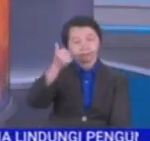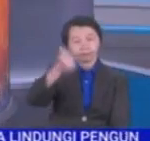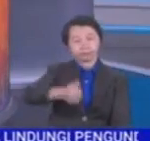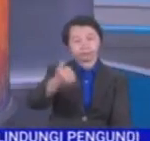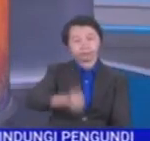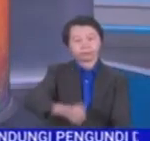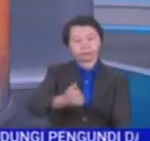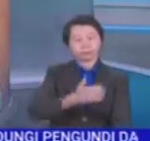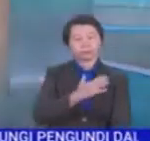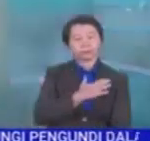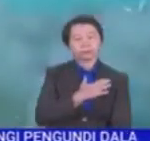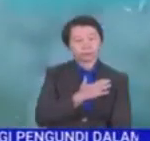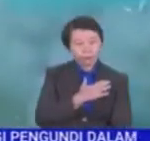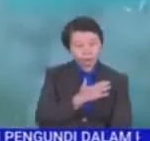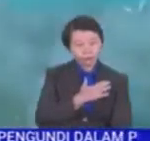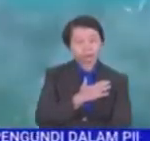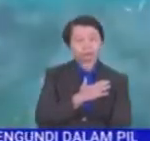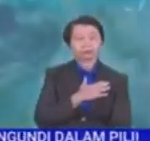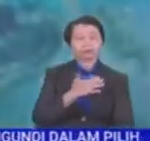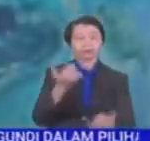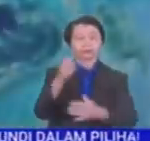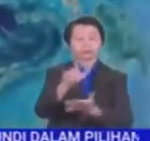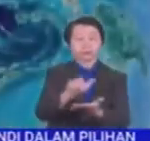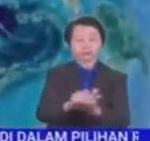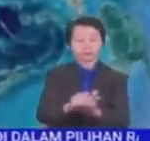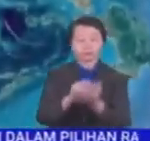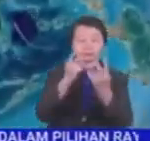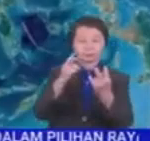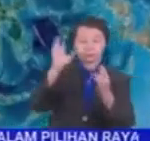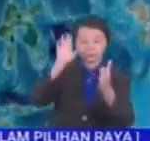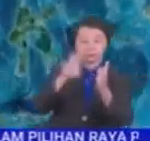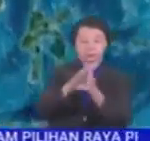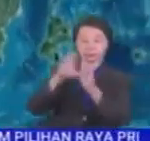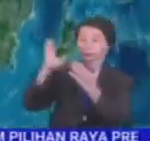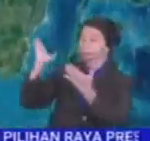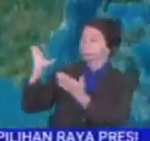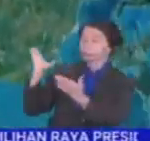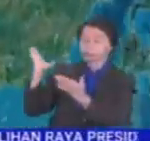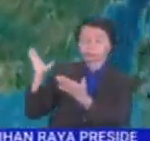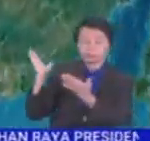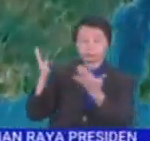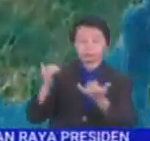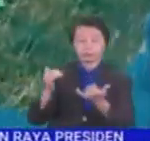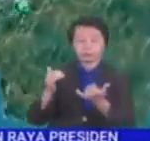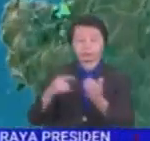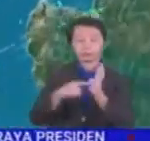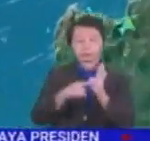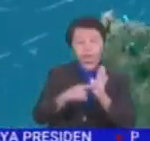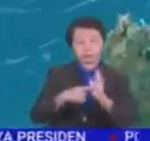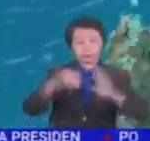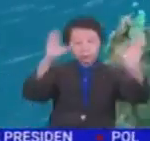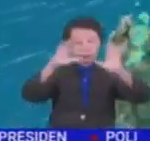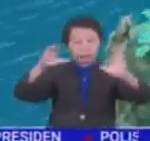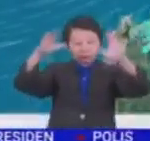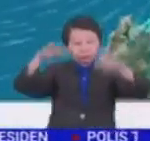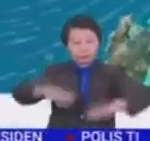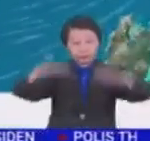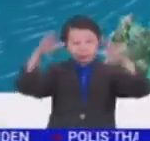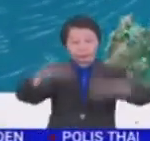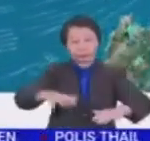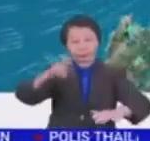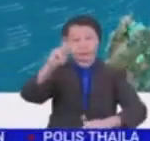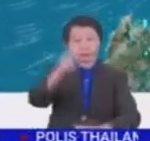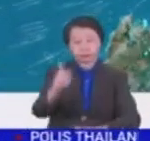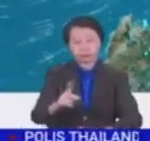Assalamualaikum dan salam sejahtera. Kita mulakan laporan pada petang ini dengan melihat keadaan cuaca semasa. Imej radar menunjukkan keadaan cuaca hujan lebat dan